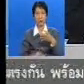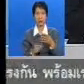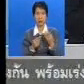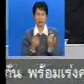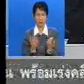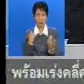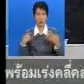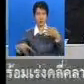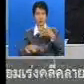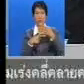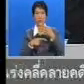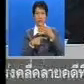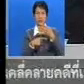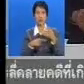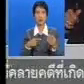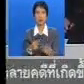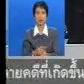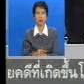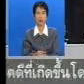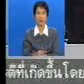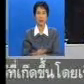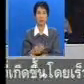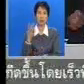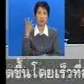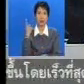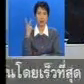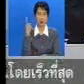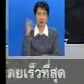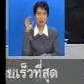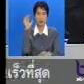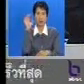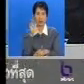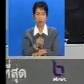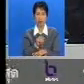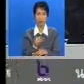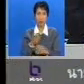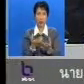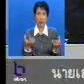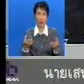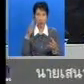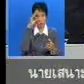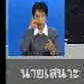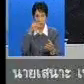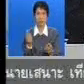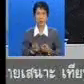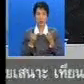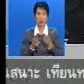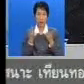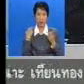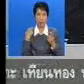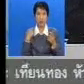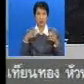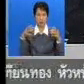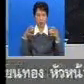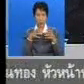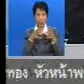งอีกเรื่องนึงในวันนี้คือเรื่องของการเข้าไปบุกจับสินค้าละเมิดลิขสิทธิ์ย่านพัดพงเมื่อคืนนี้นะครับทำให้มีการปะทะกันระหว่างเจ้าหน้า